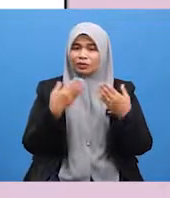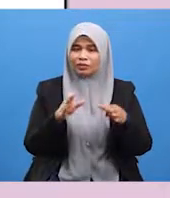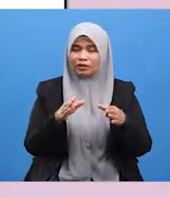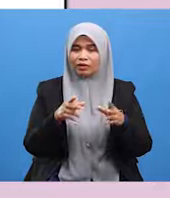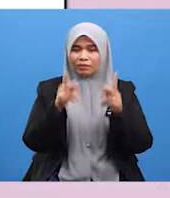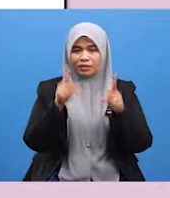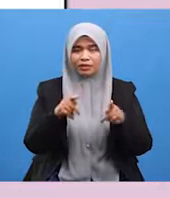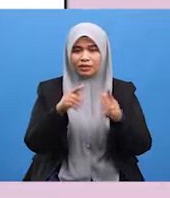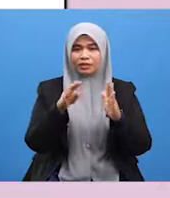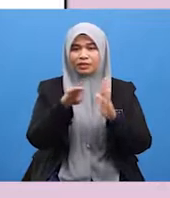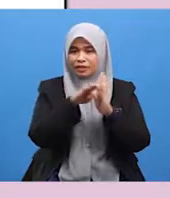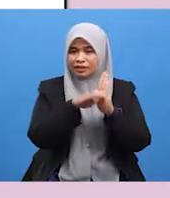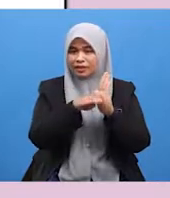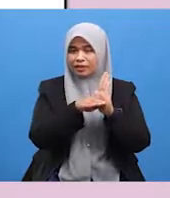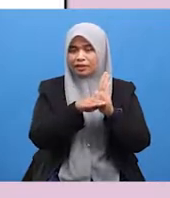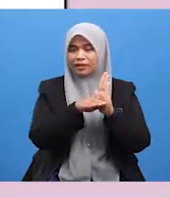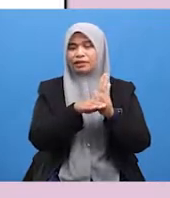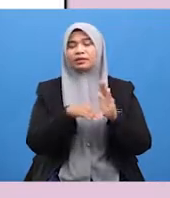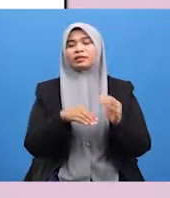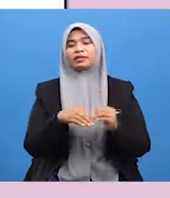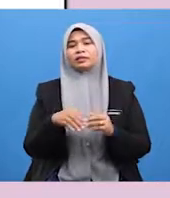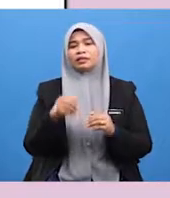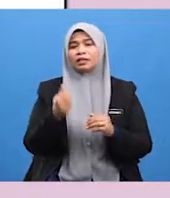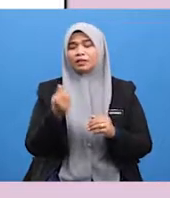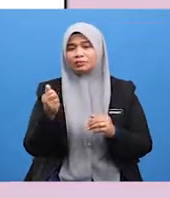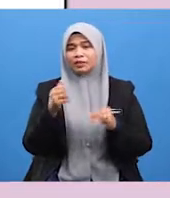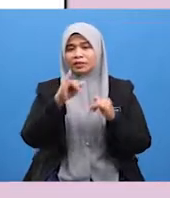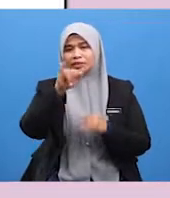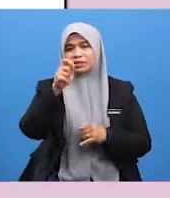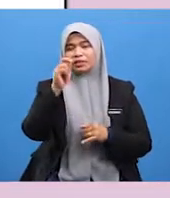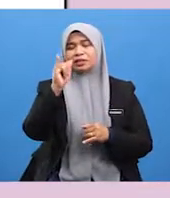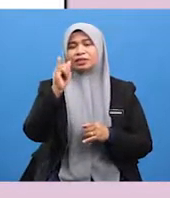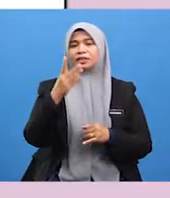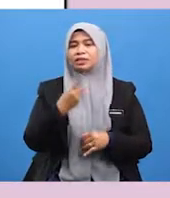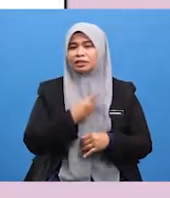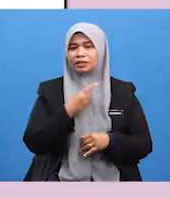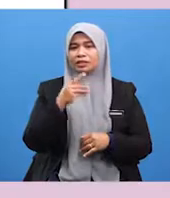Sudahkah pelajar semua senaraikan aspek jati diri Encik Muhammad?